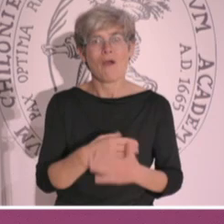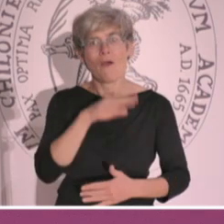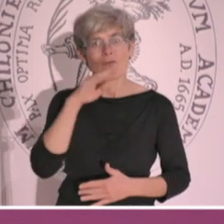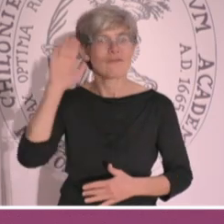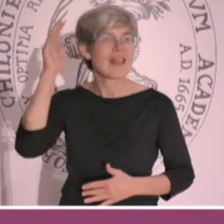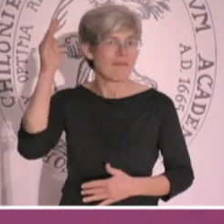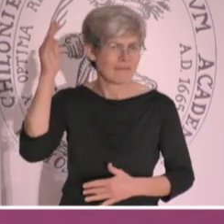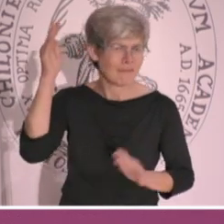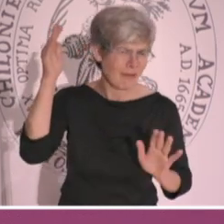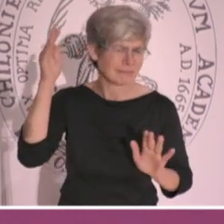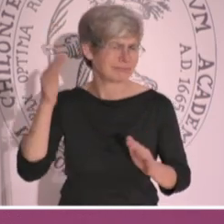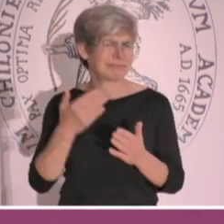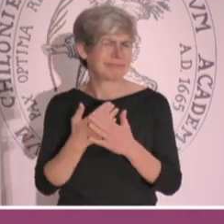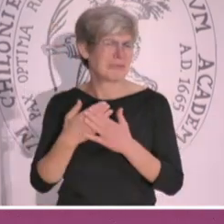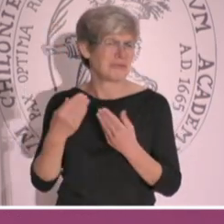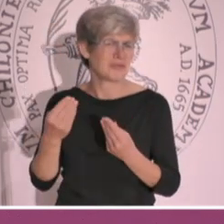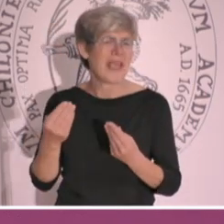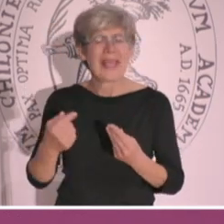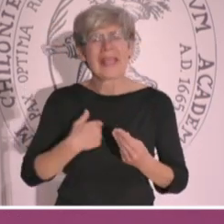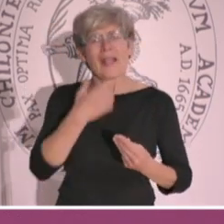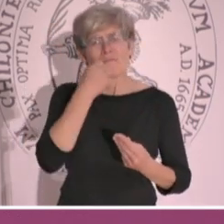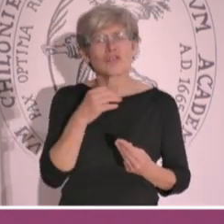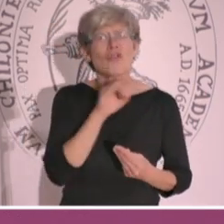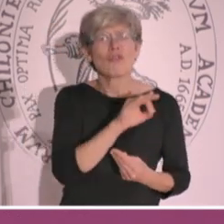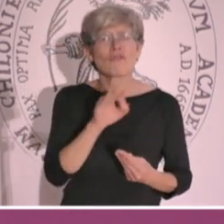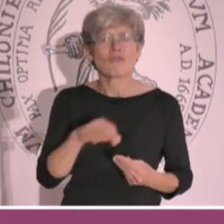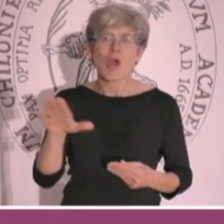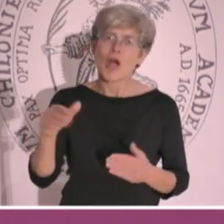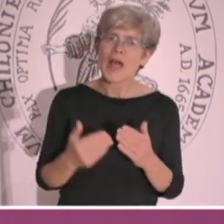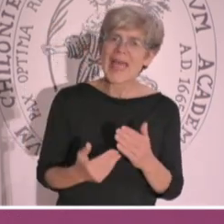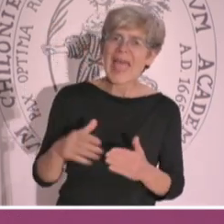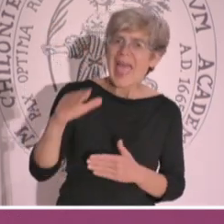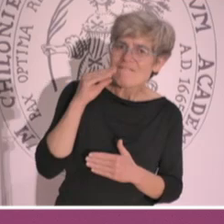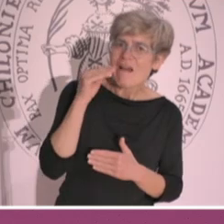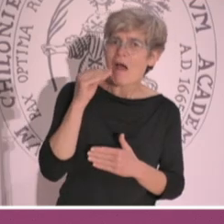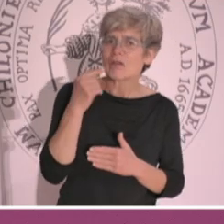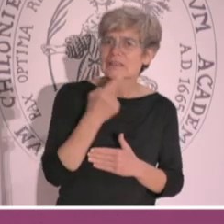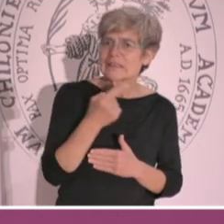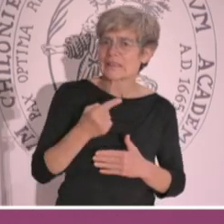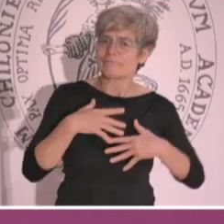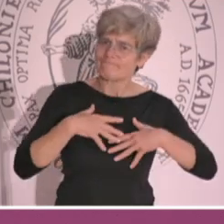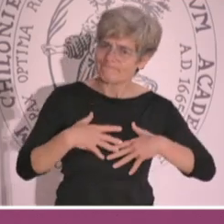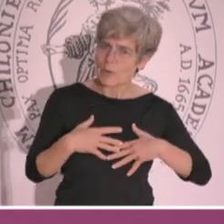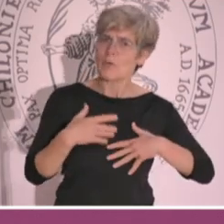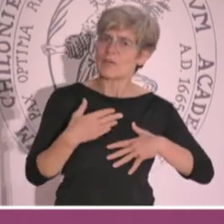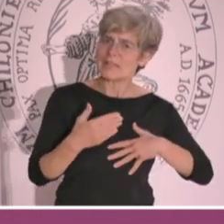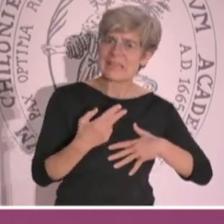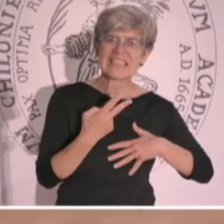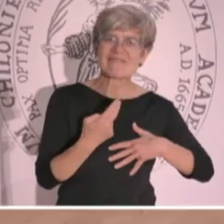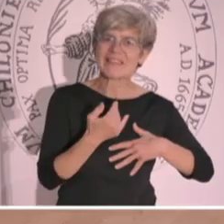Ich wünsche Ihnen eigentlich eher Erfahrungen, die Sie hier selber schaffen können und kreieren können, über die Sie in 20 und 50 Jahren noch sprechen. Alles Gute.